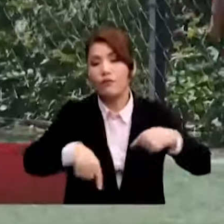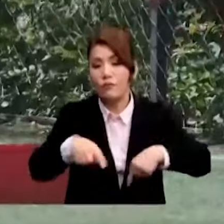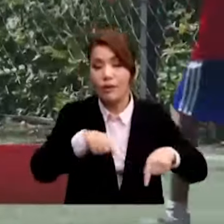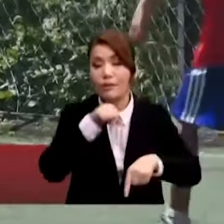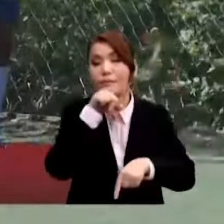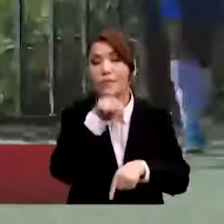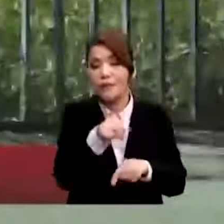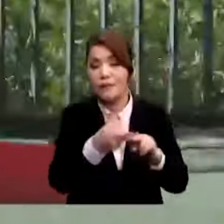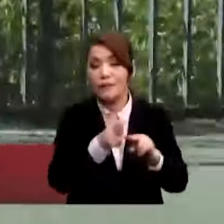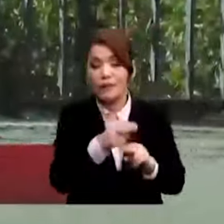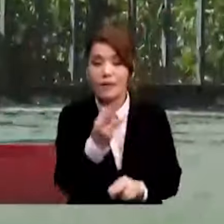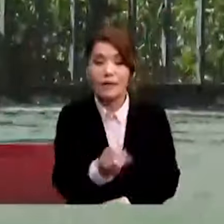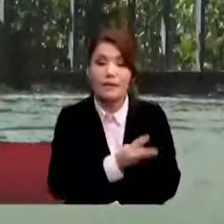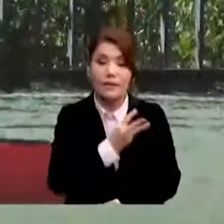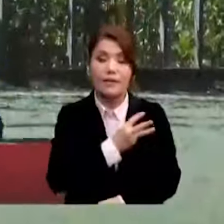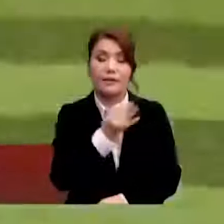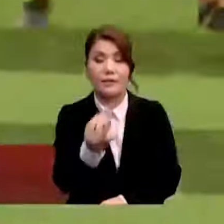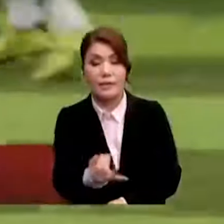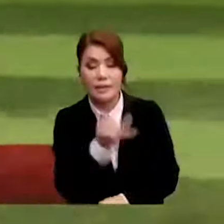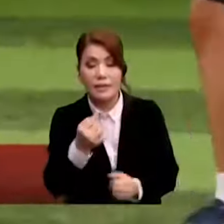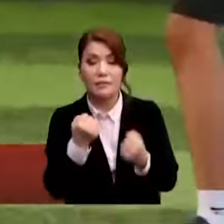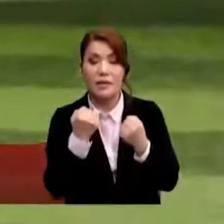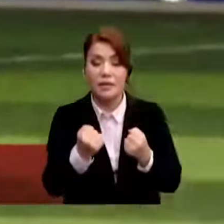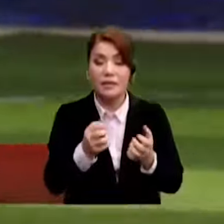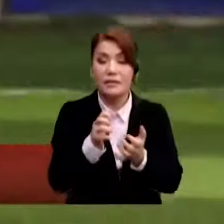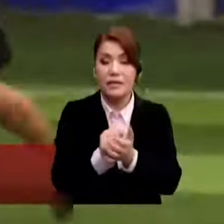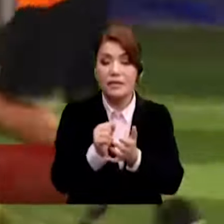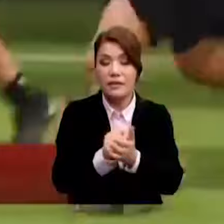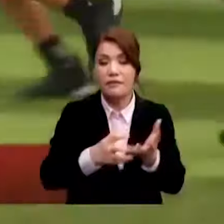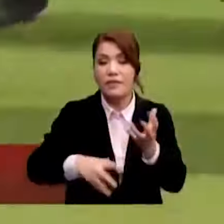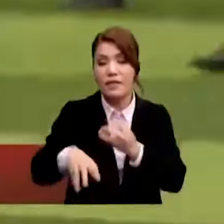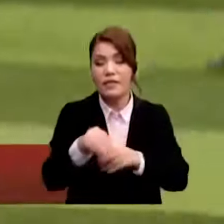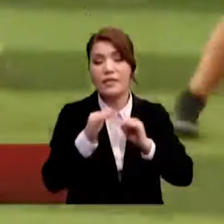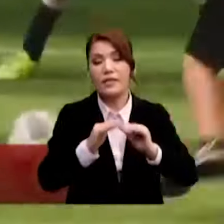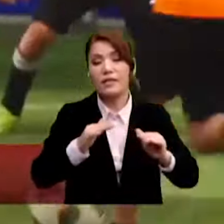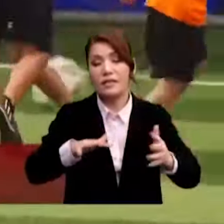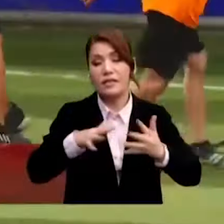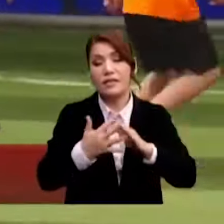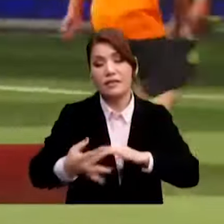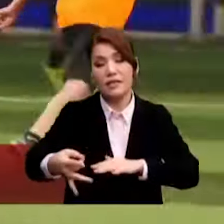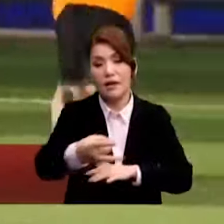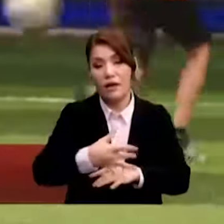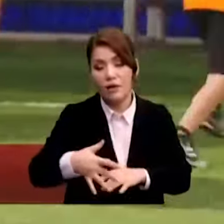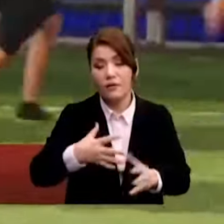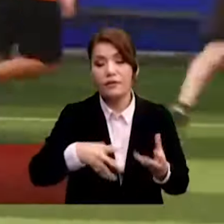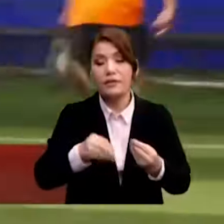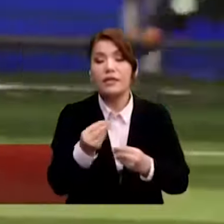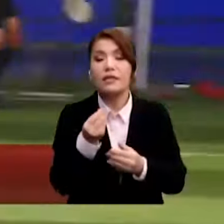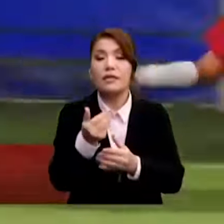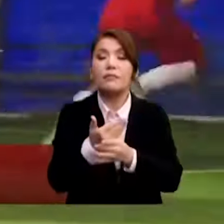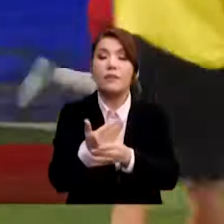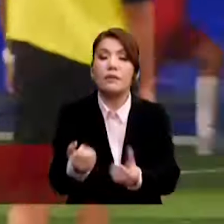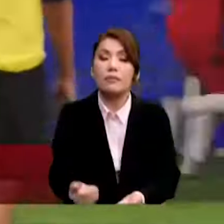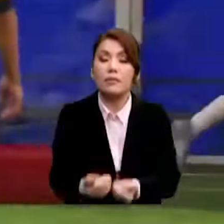«Аул футбол». Благодаря этому интерес к инициативе и спортивным занятиям проявляют практически все казахстанские сельские районы.